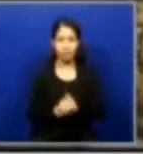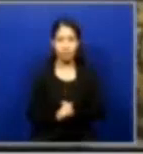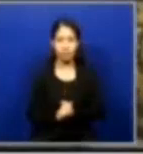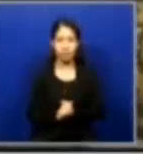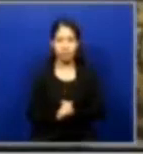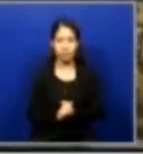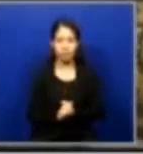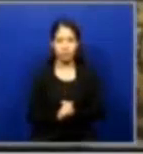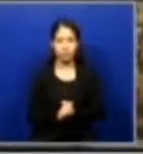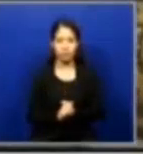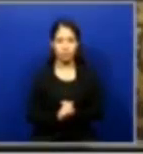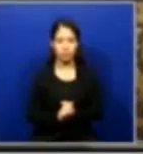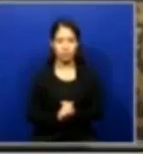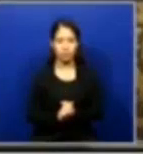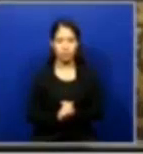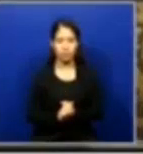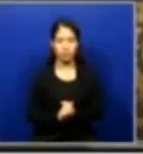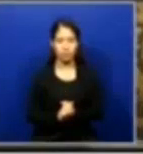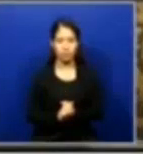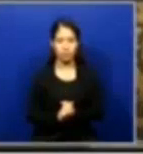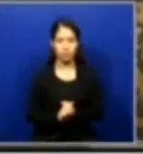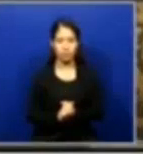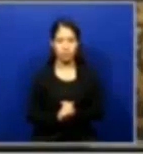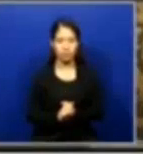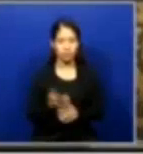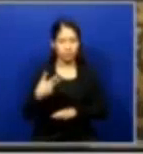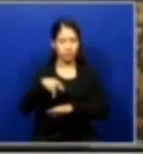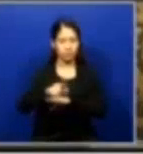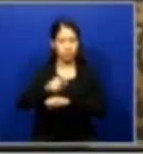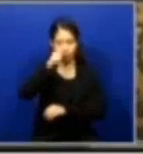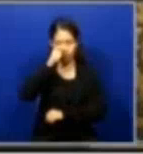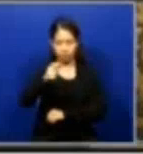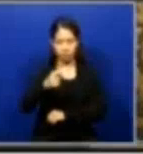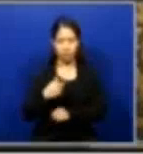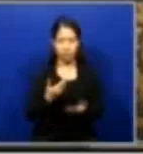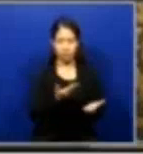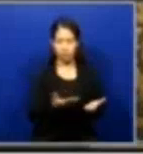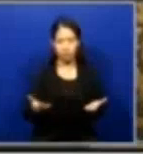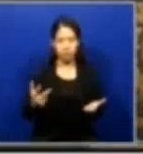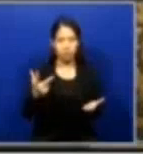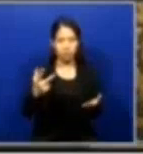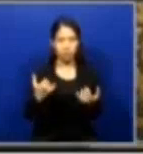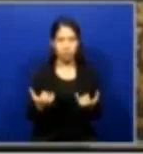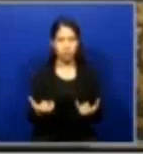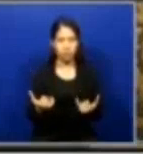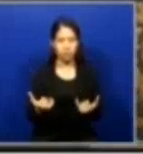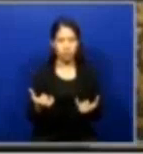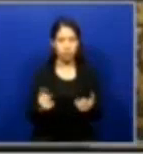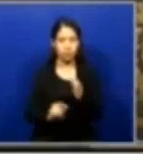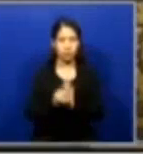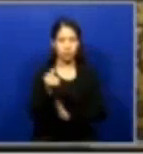คลิปที่ผมส่งไปแล้วนะครับท่านประธานที่เคารพใน3ฉบับนี้ฉบับแร